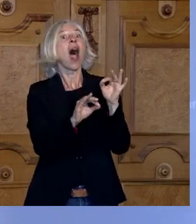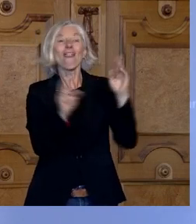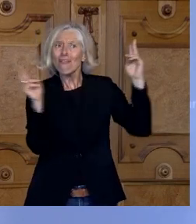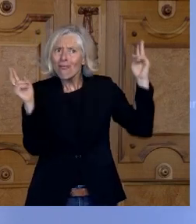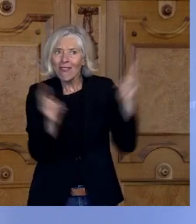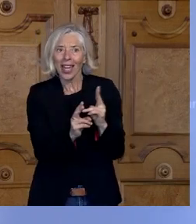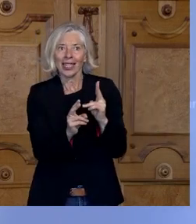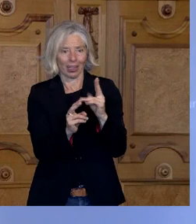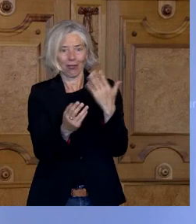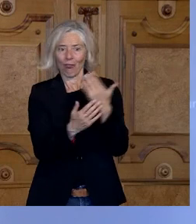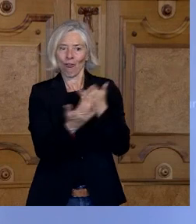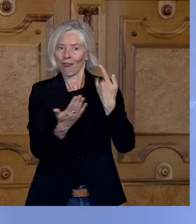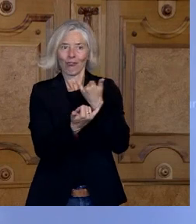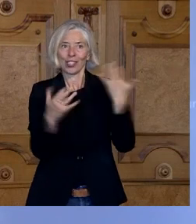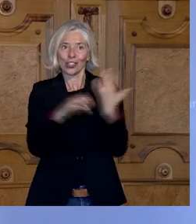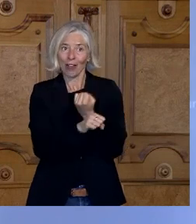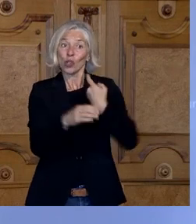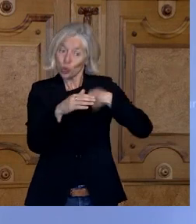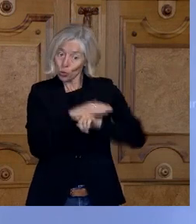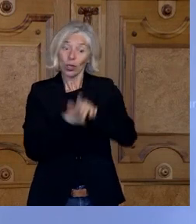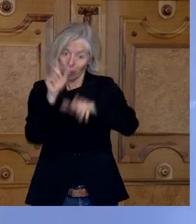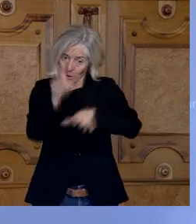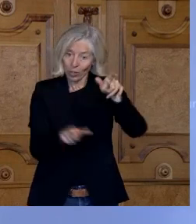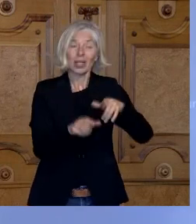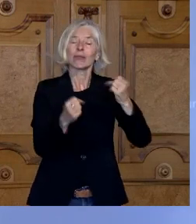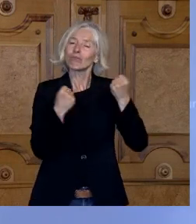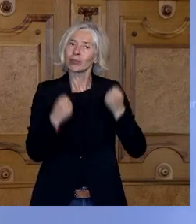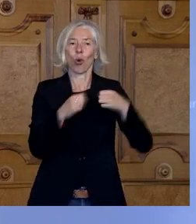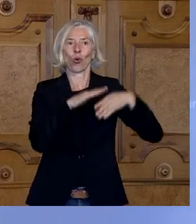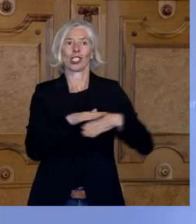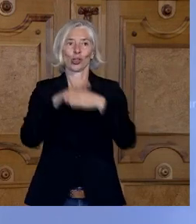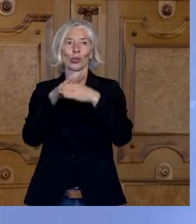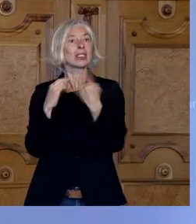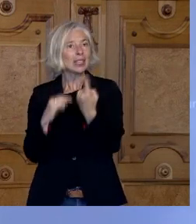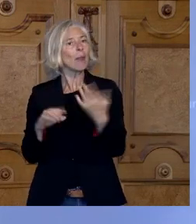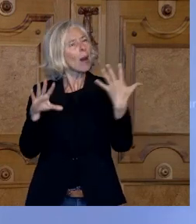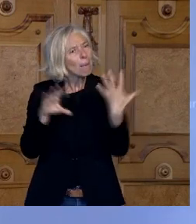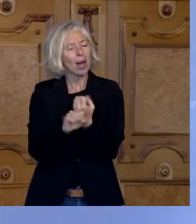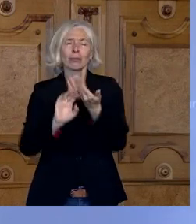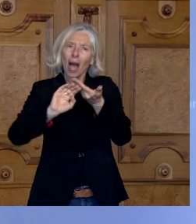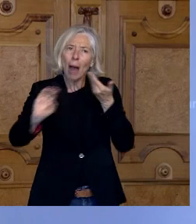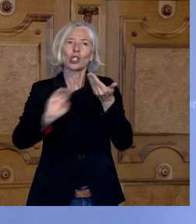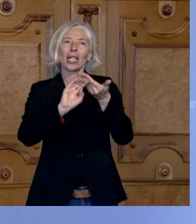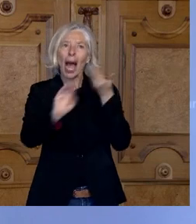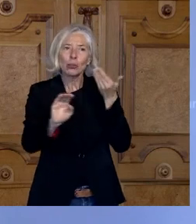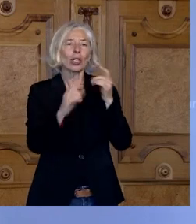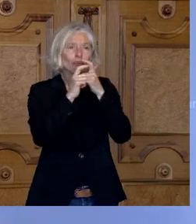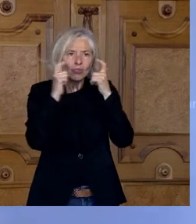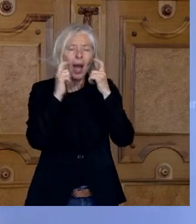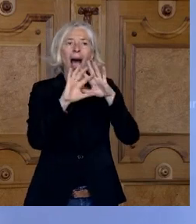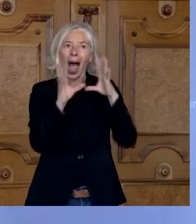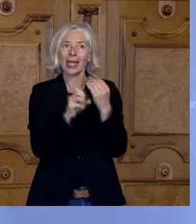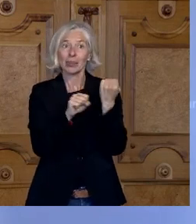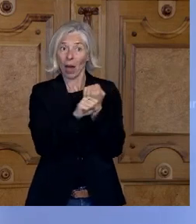gehalten haben, indem Sie Einschränkungen in Kauf genommen haben und indem Sie eben das umgesetzt haben, was die Behörden